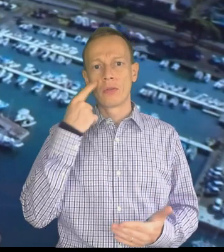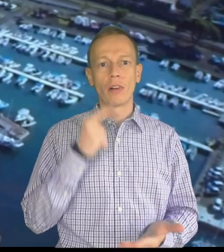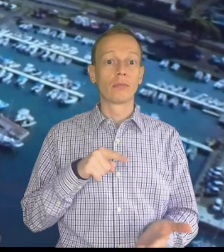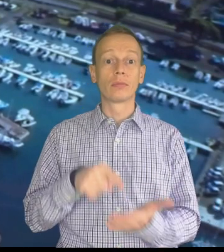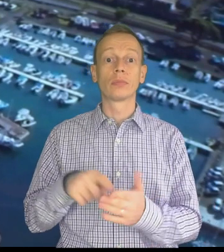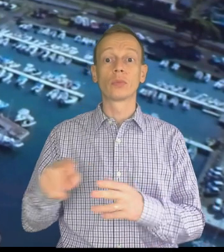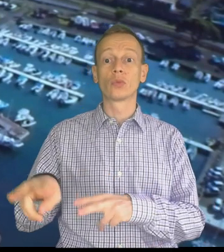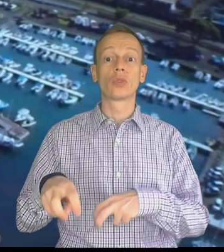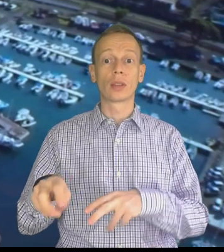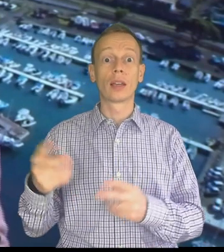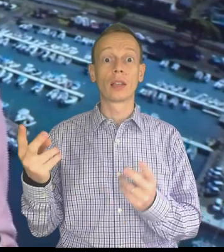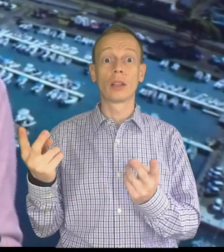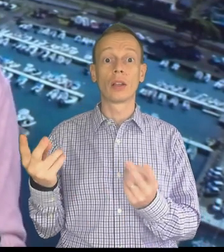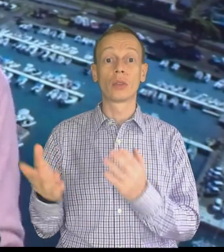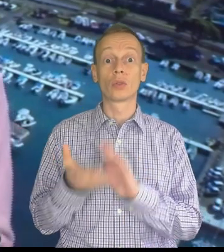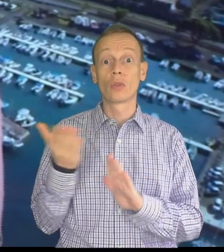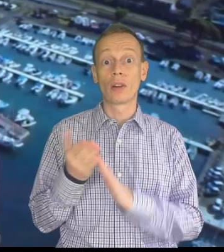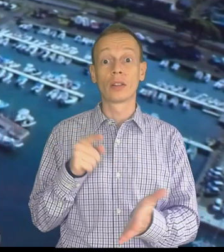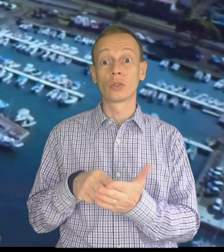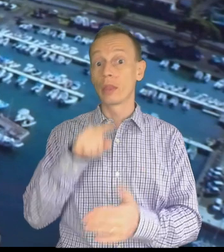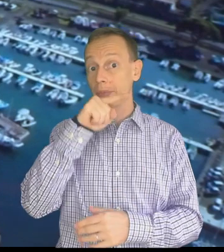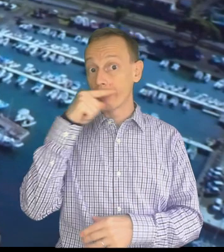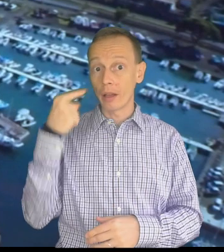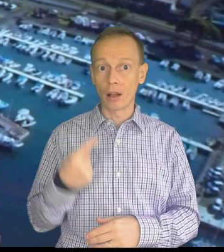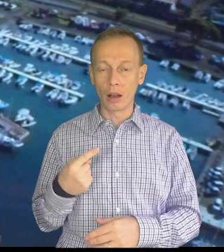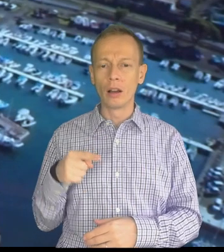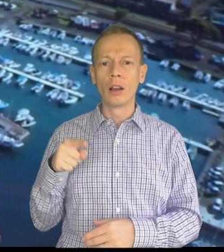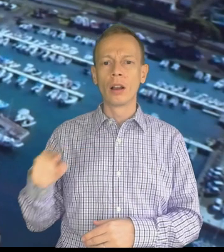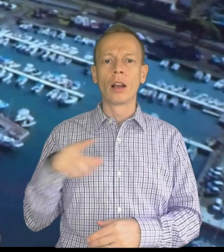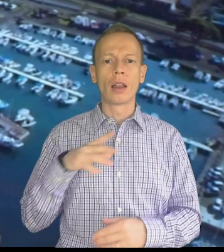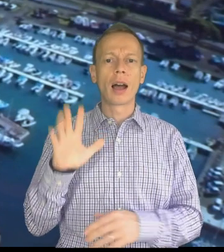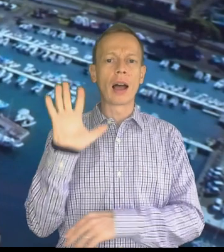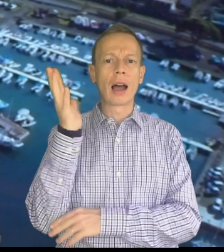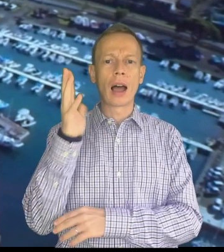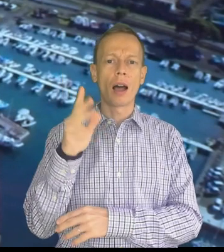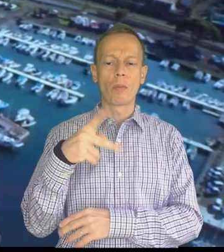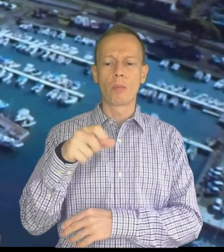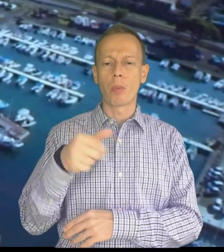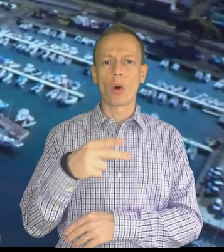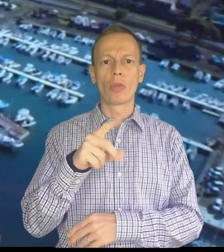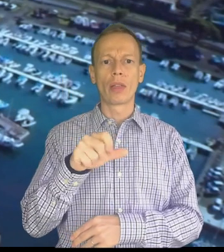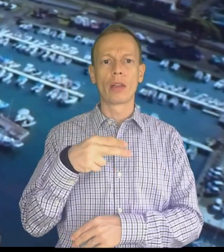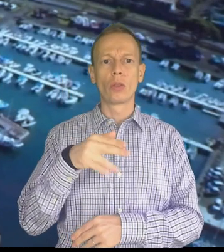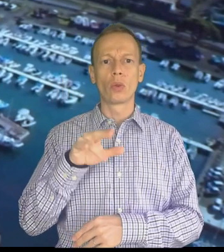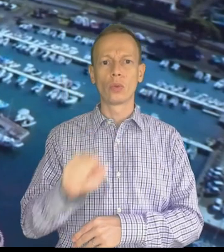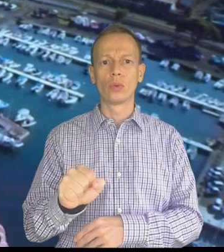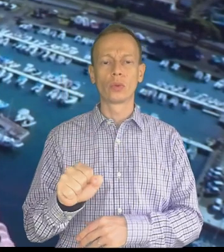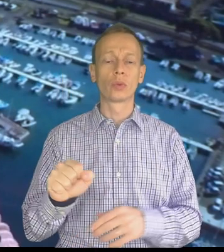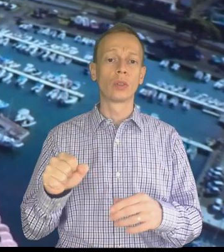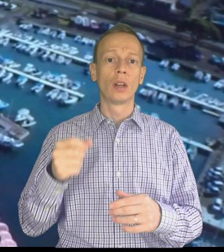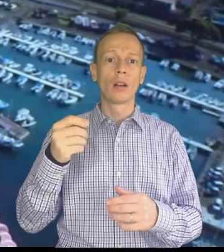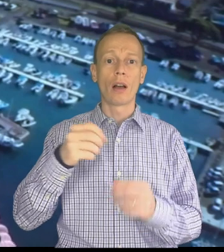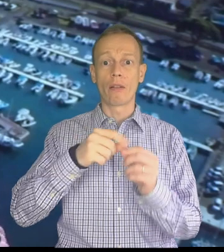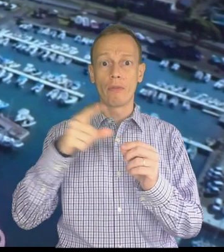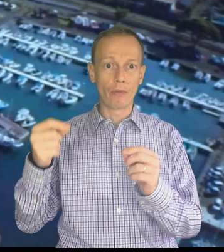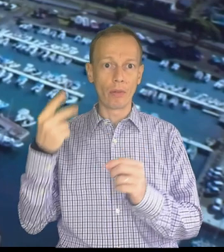clore ce flash, on vous emmène maintenant dans un jardin sauvage situé sur l'île de Taha, un jardin où la feuille de pandanus et